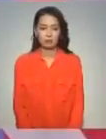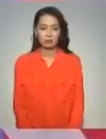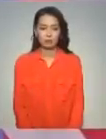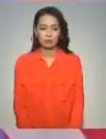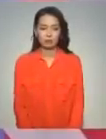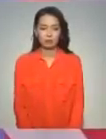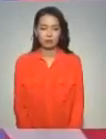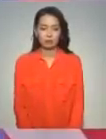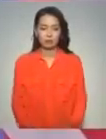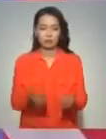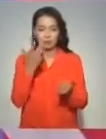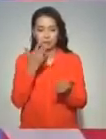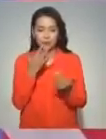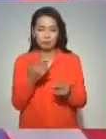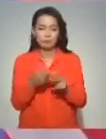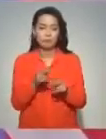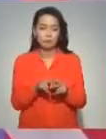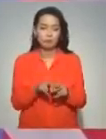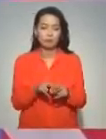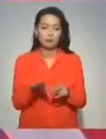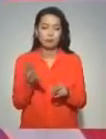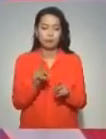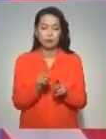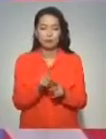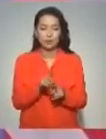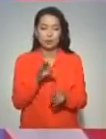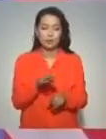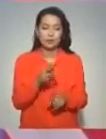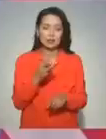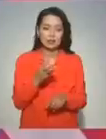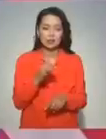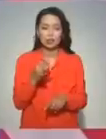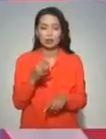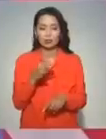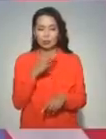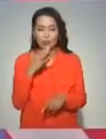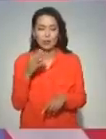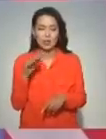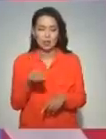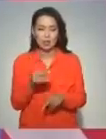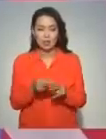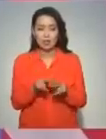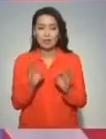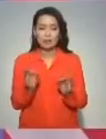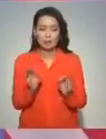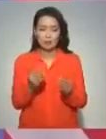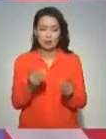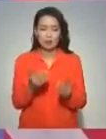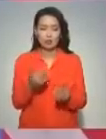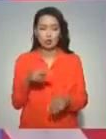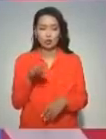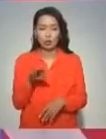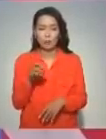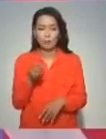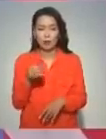Все делали это. Хиллари Клинтон избавилась от 33 тысяч электронных писем. И это нормально, но никто не делал этого так, как Джо Байден.